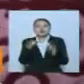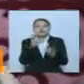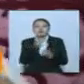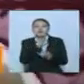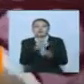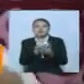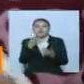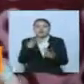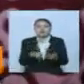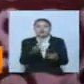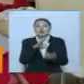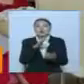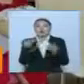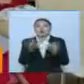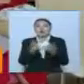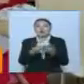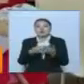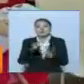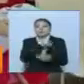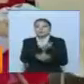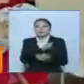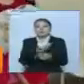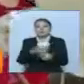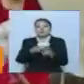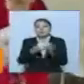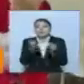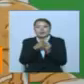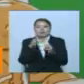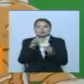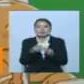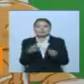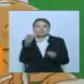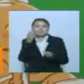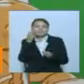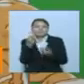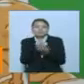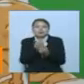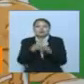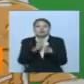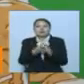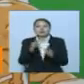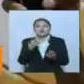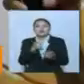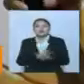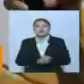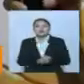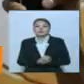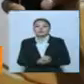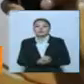увеличение численности населения. Отучившись на медсестру спустя 15 лет, она вновь ощутила радость материнства.